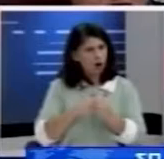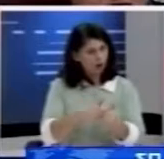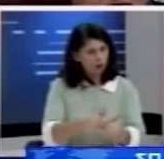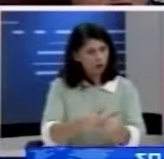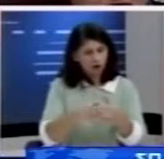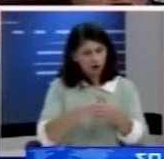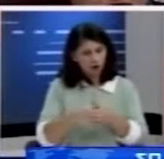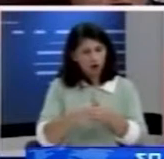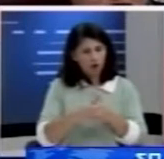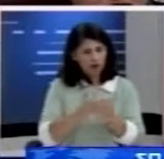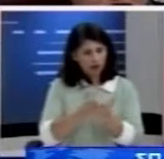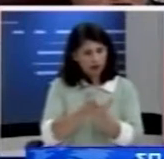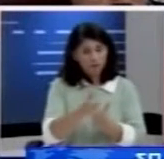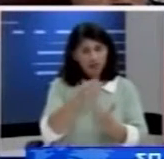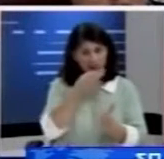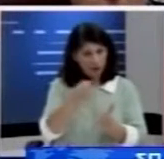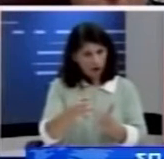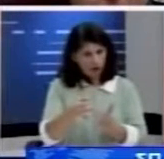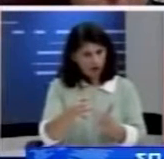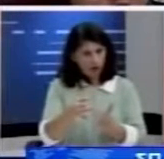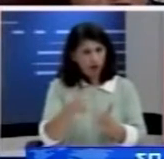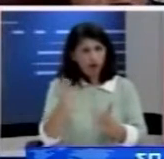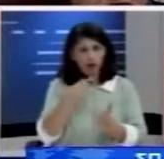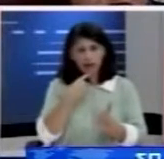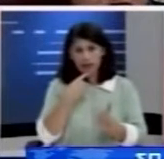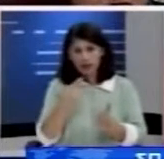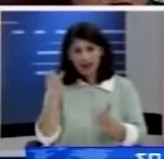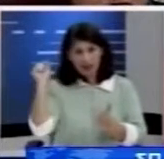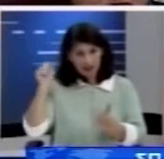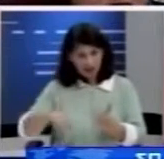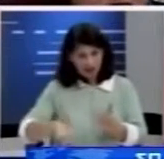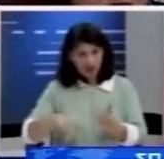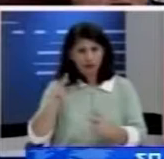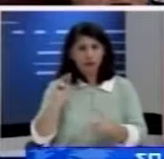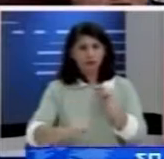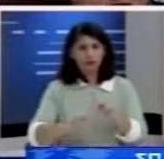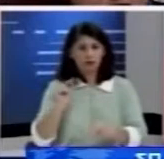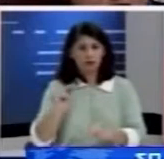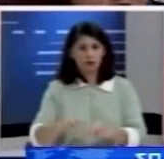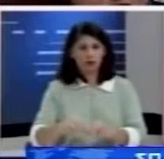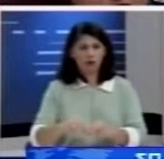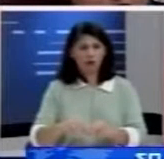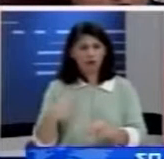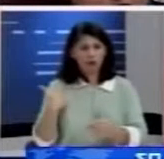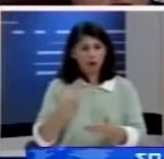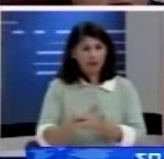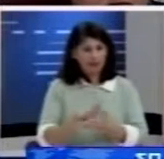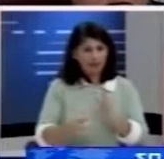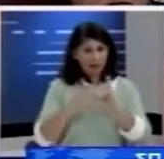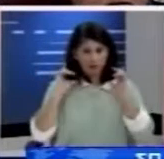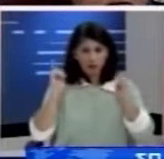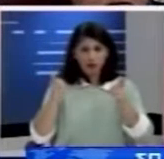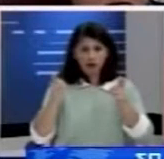γραμμή. Είπα όμως, όταν έλεγα ναι στην ψήφο που είχε ζητήσει η Νέα